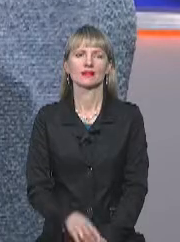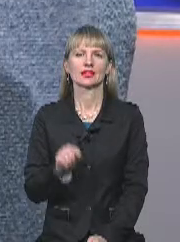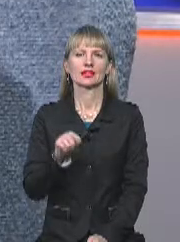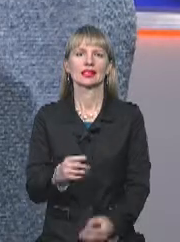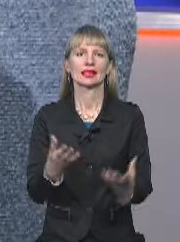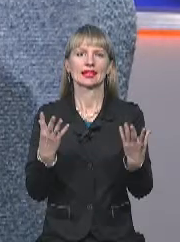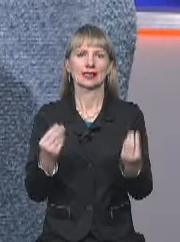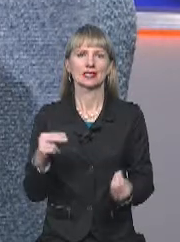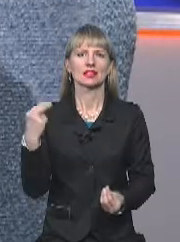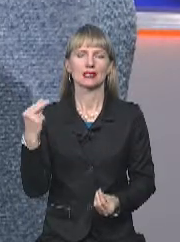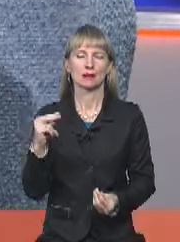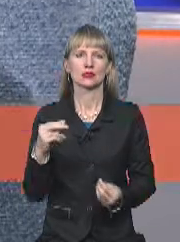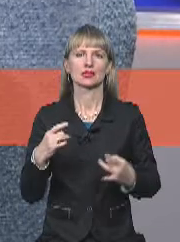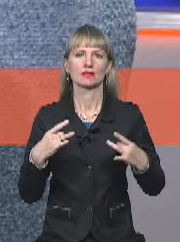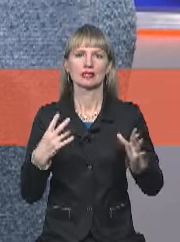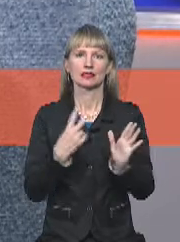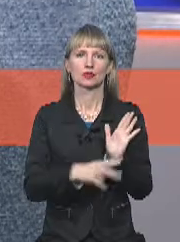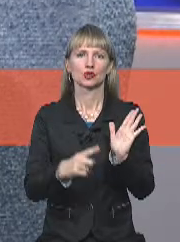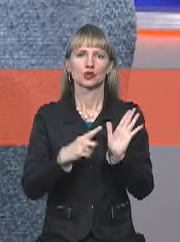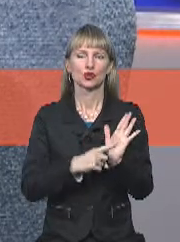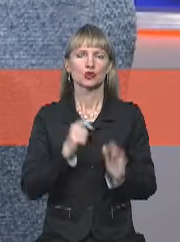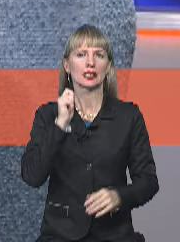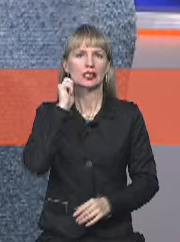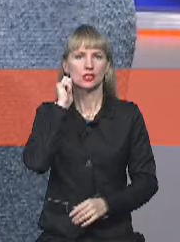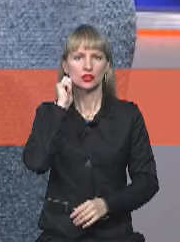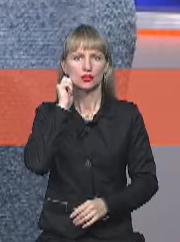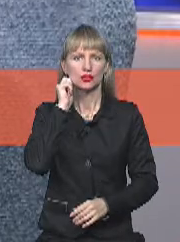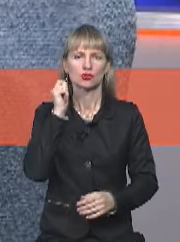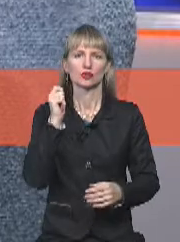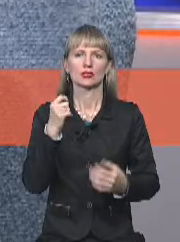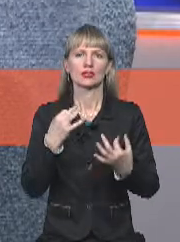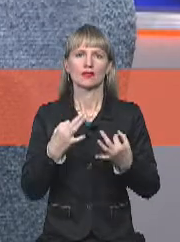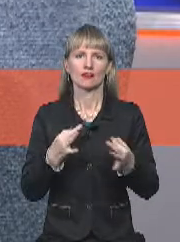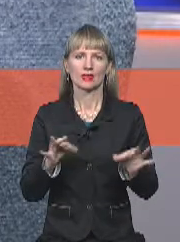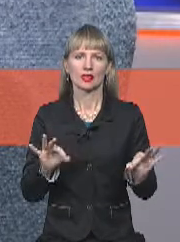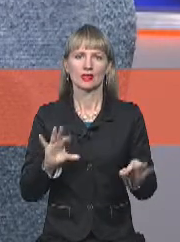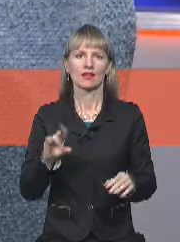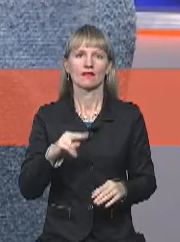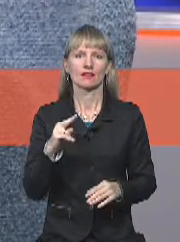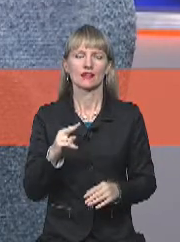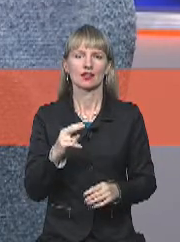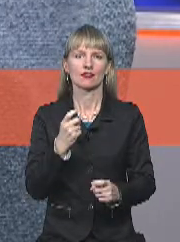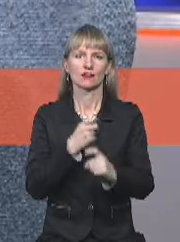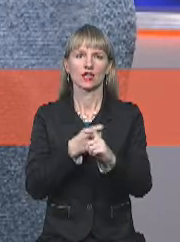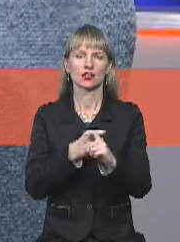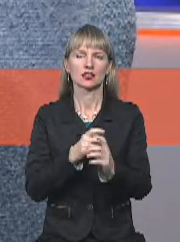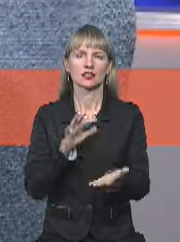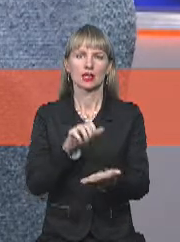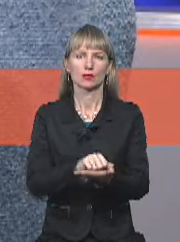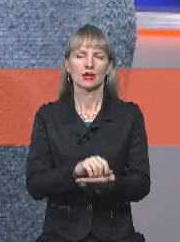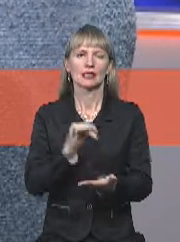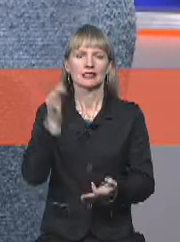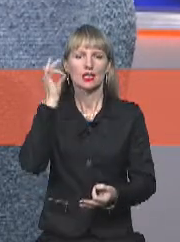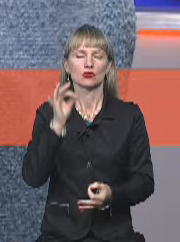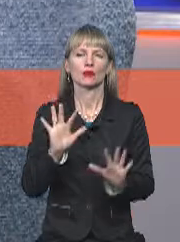ці дні Запоріжжя відзначає 76-ту річницю звільнення від нацистських загарбників і згадує